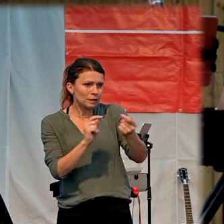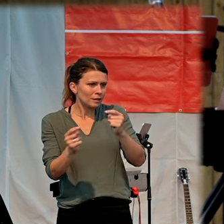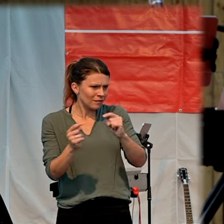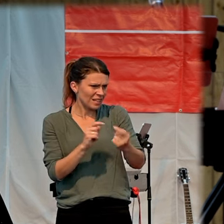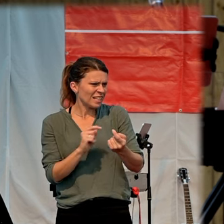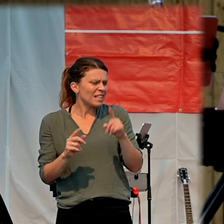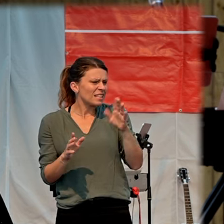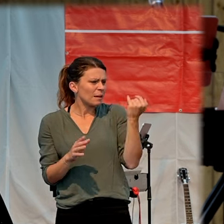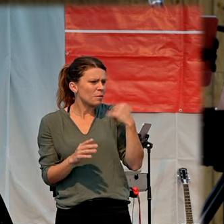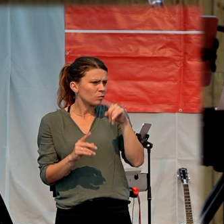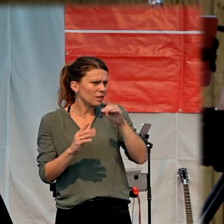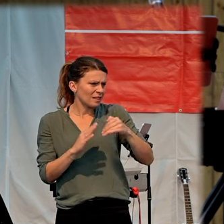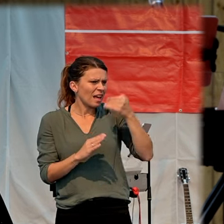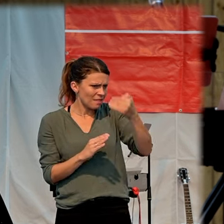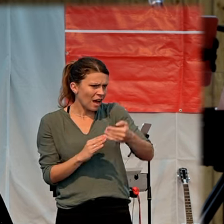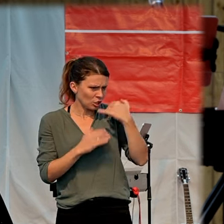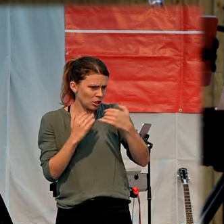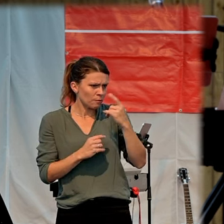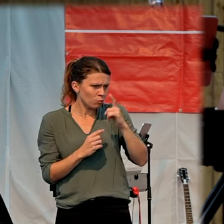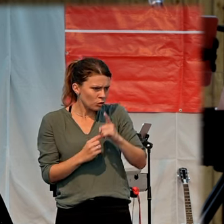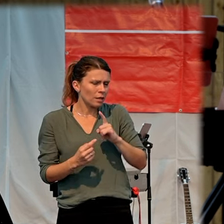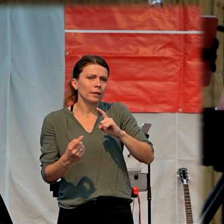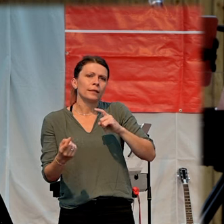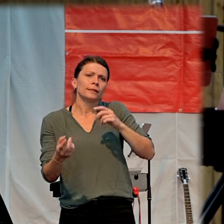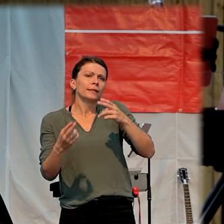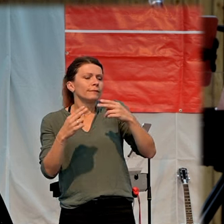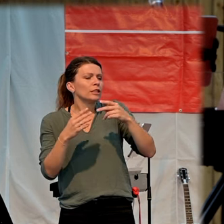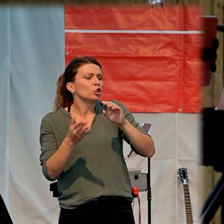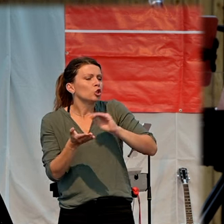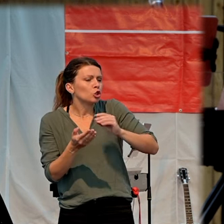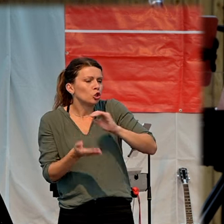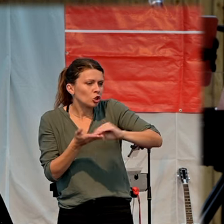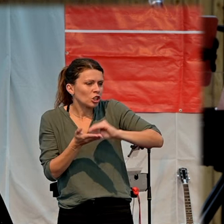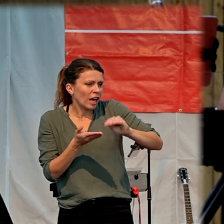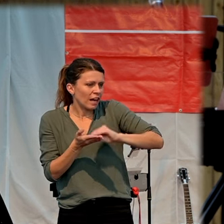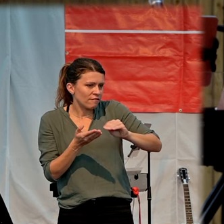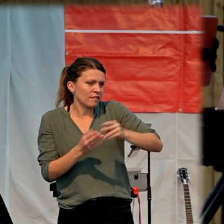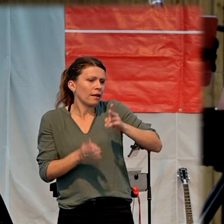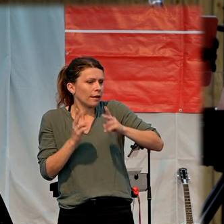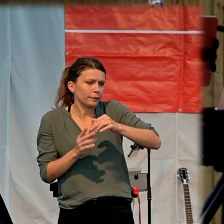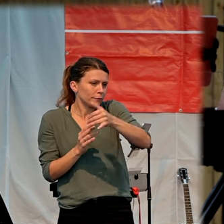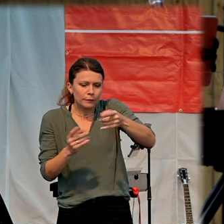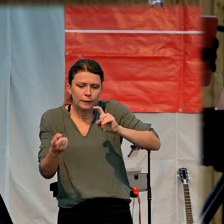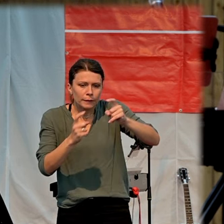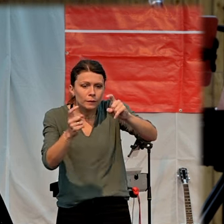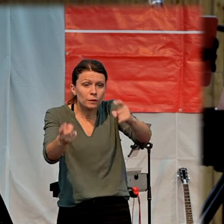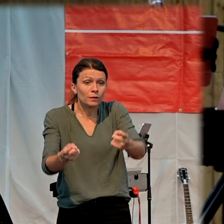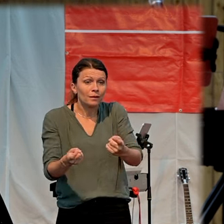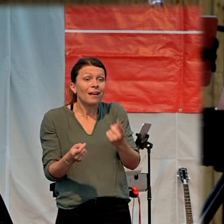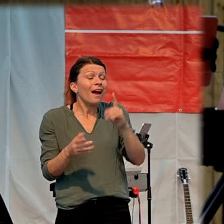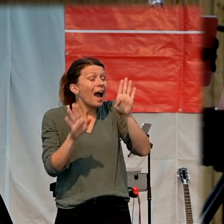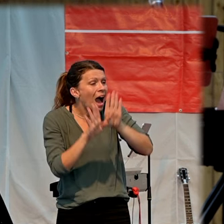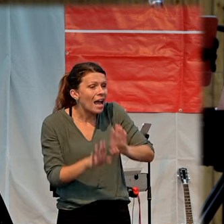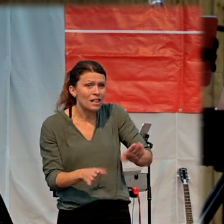Gelehrten der damaligen Zeit darauf hin, dass es in keinem anderen Namen als in Jesus Heil